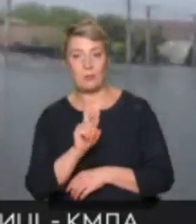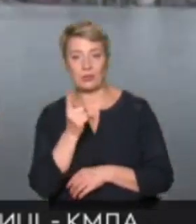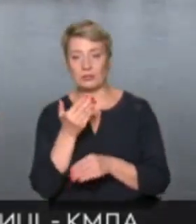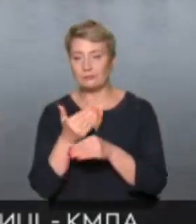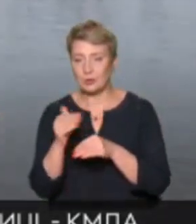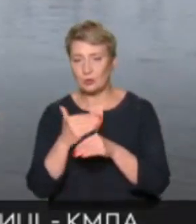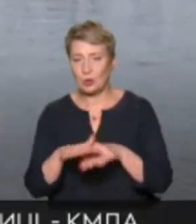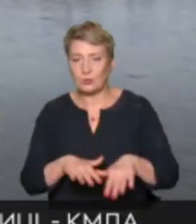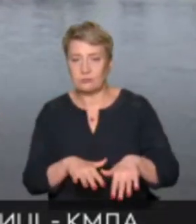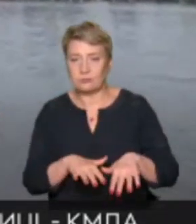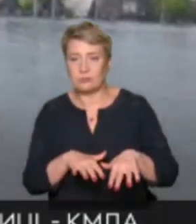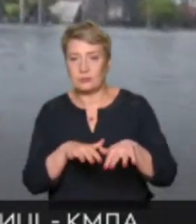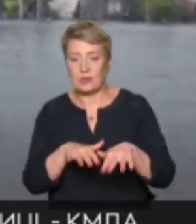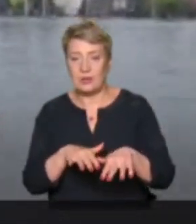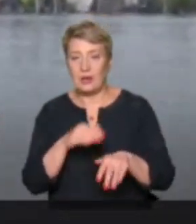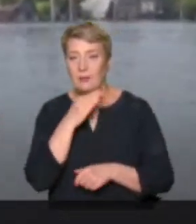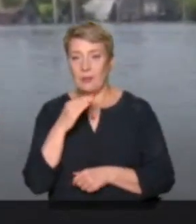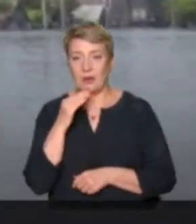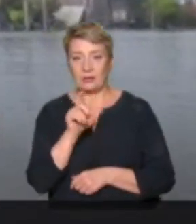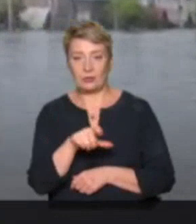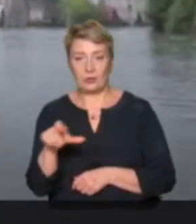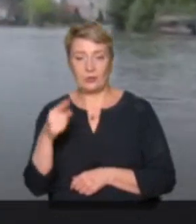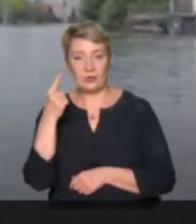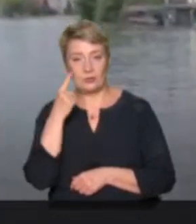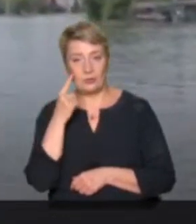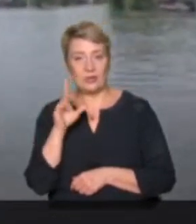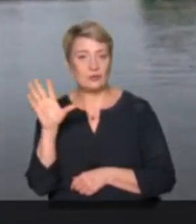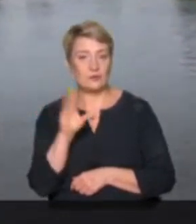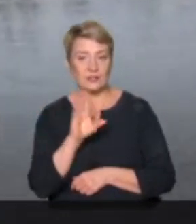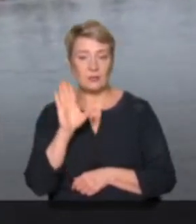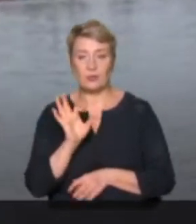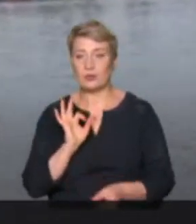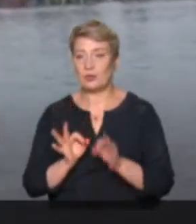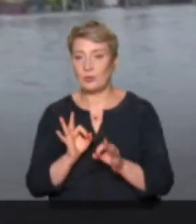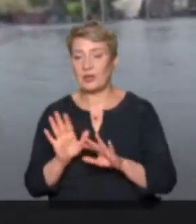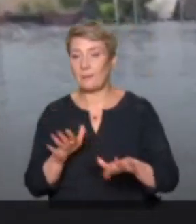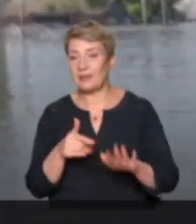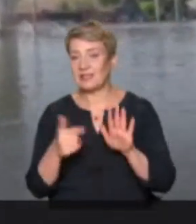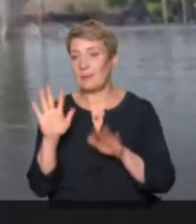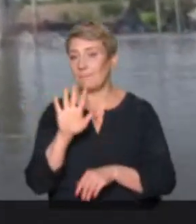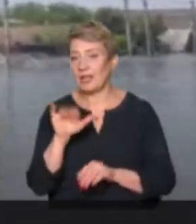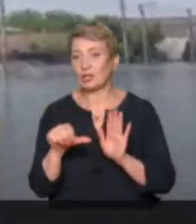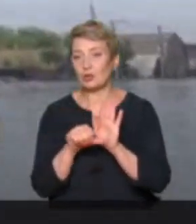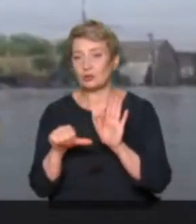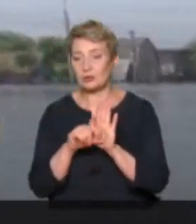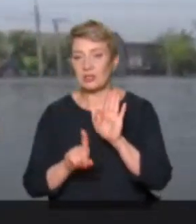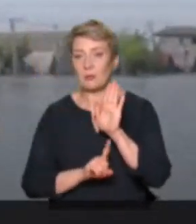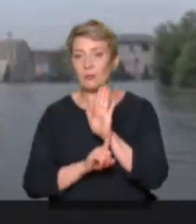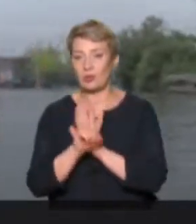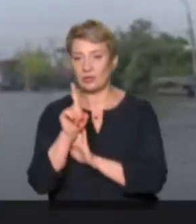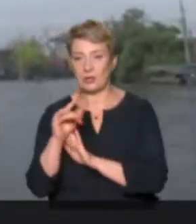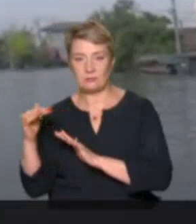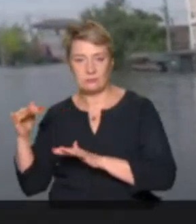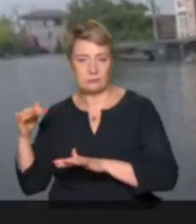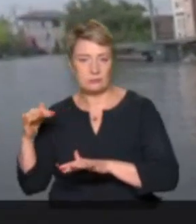і дуже багато людей подумали, що все буде ок, а після десь 5-6 вода почала дуже активно прибувати, і багато